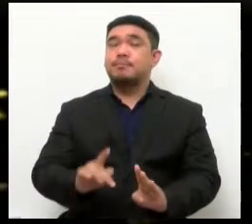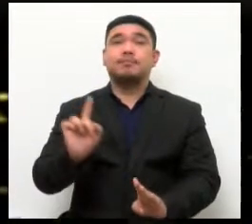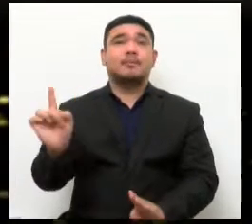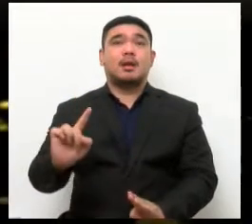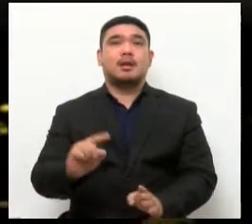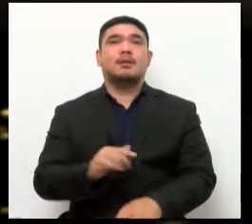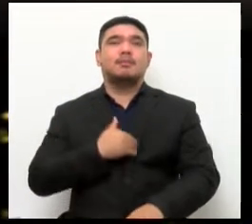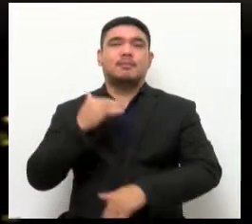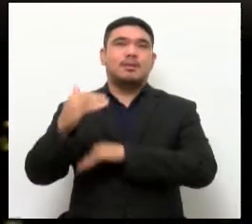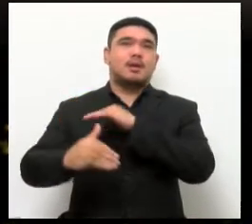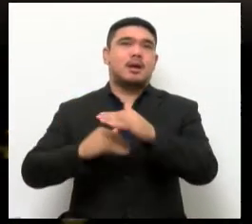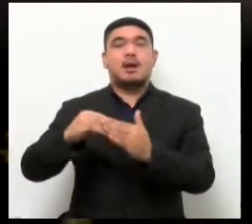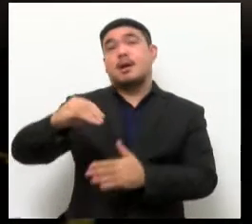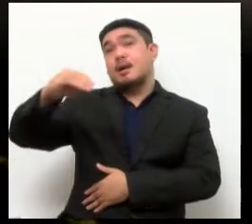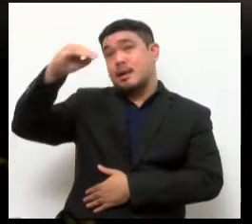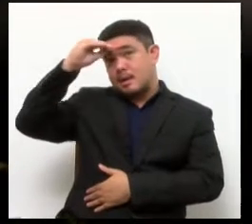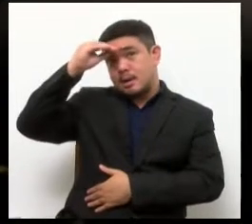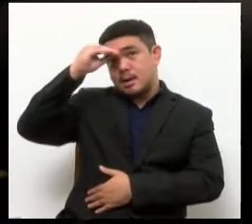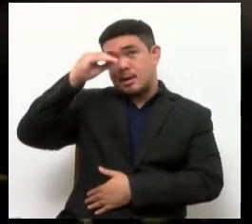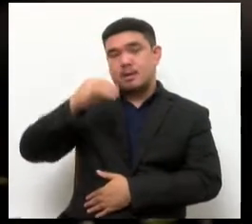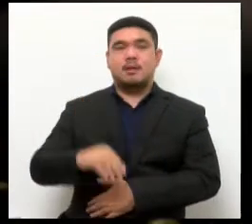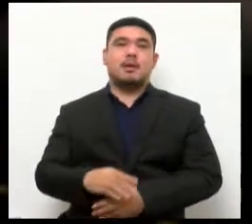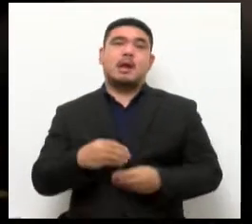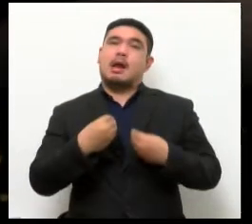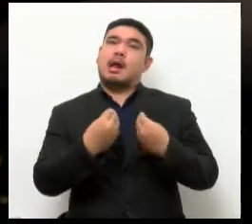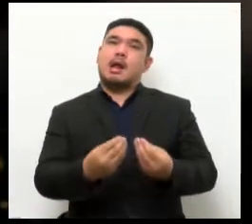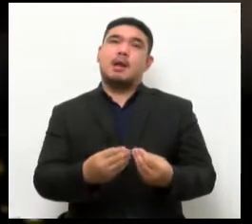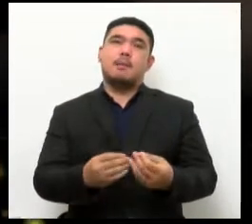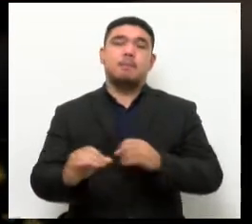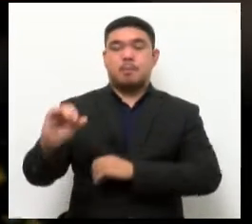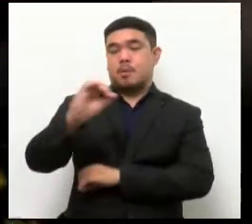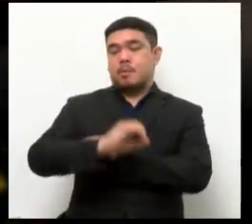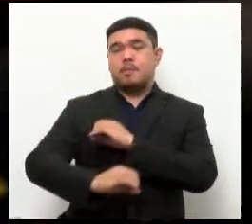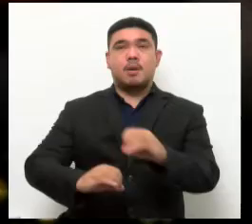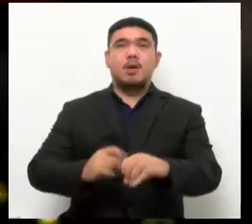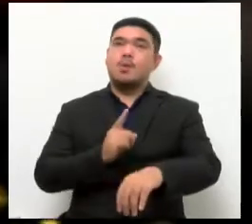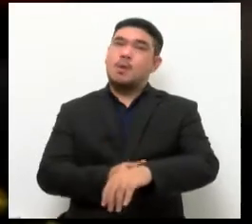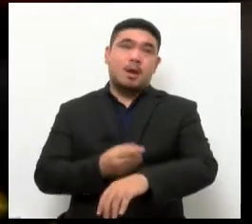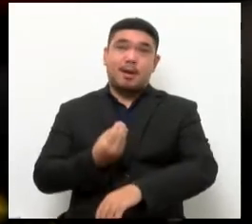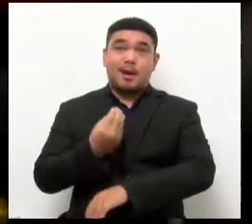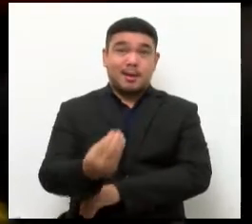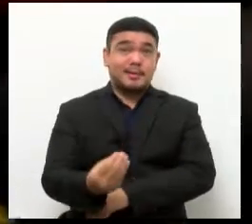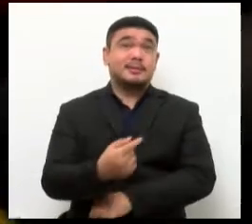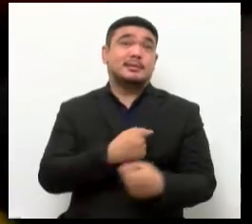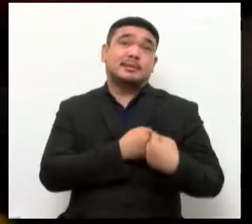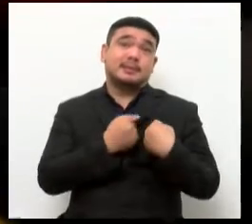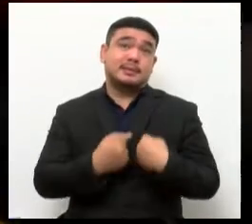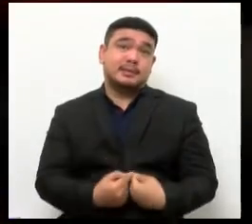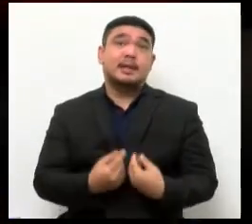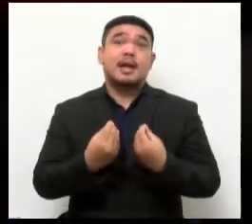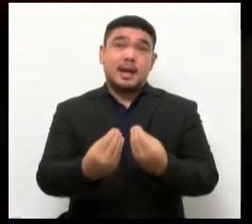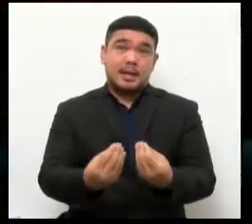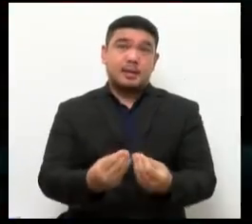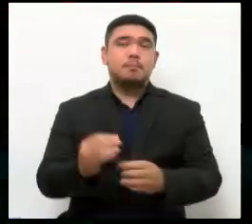พัฒนาคุณภาพการศึกษา Give and Safety All ให้เวลาให้ใจปลอดภัยทุกมิติ